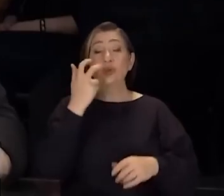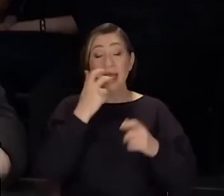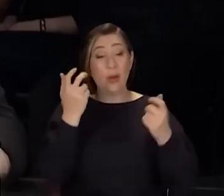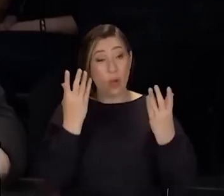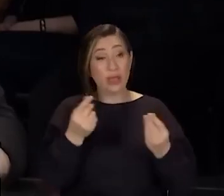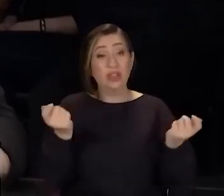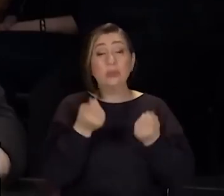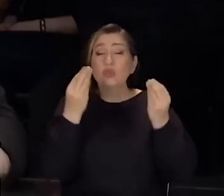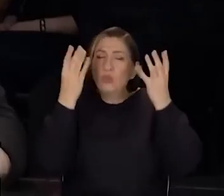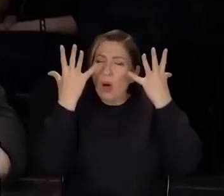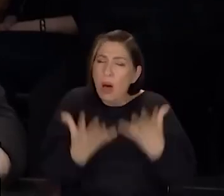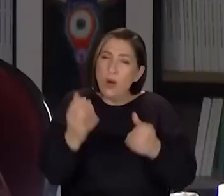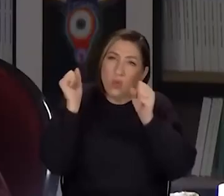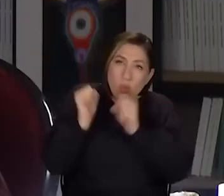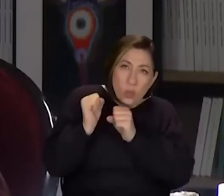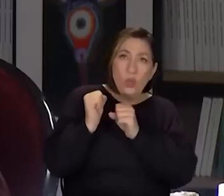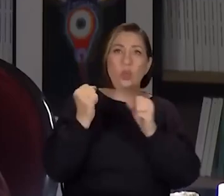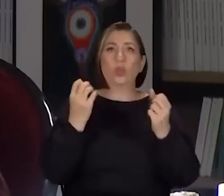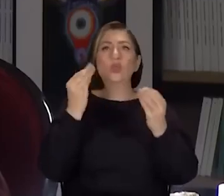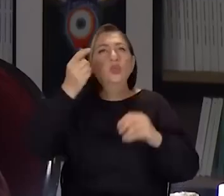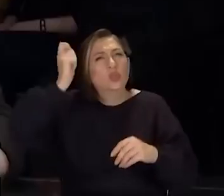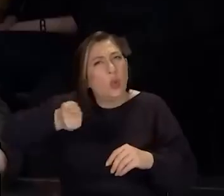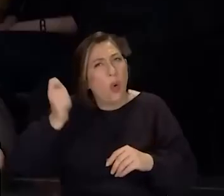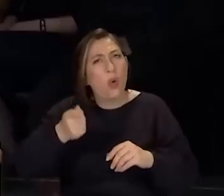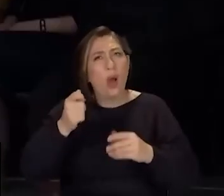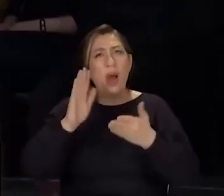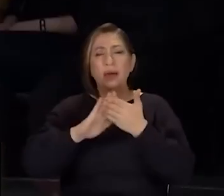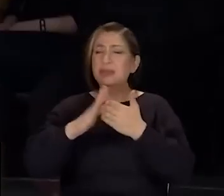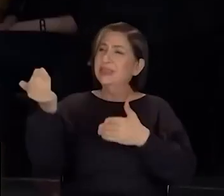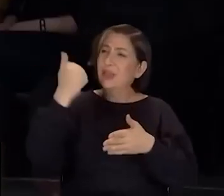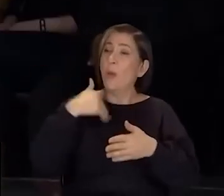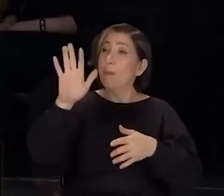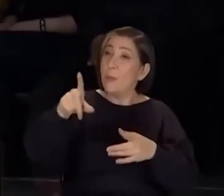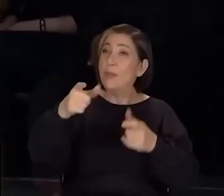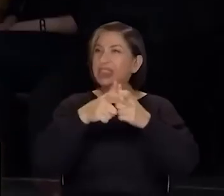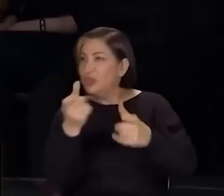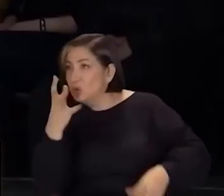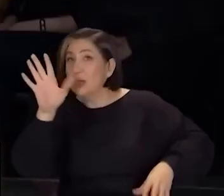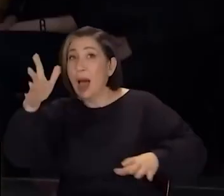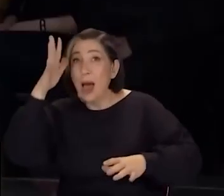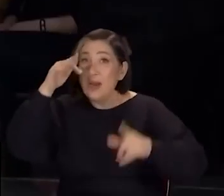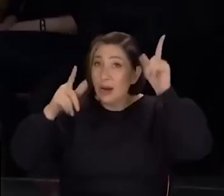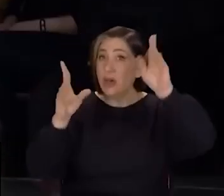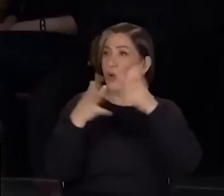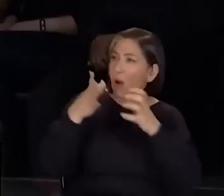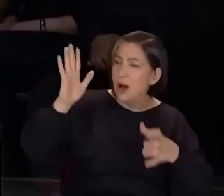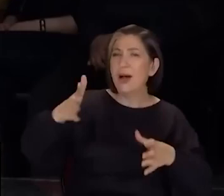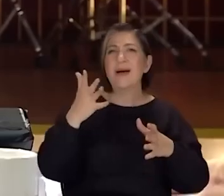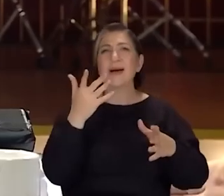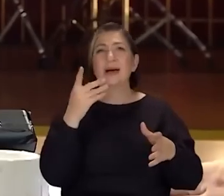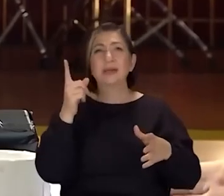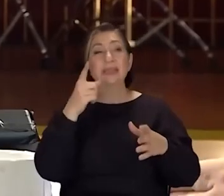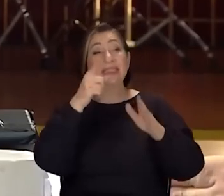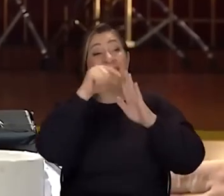çalışmak da çok büyük bir yük. Gerçekten çok zor. Arkadaşınız geliyor diyor ki bak böyle bir CD çıkmış işte Amerikalı bir grup falan. Tabii